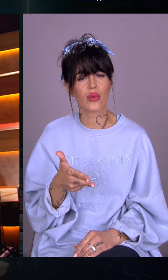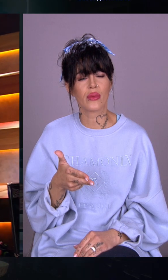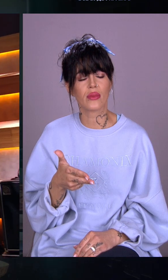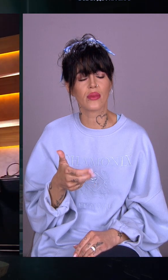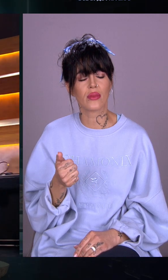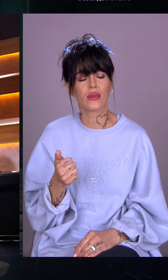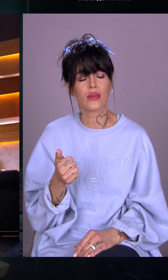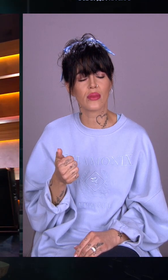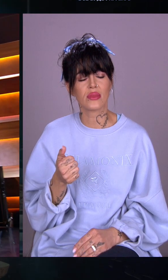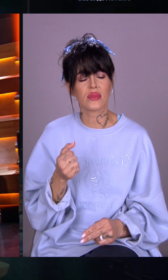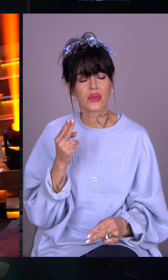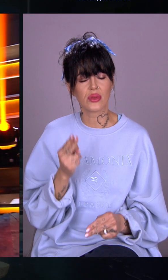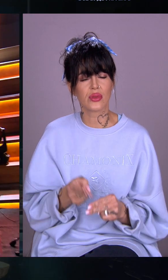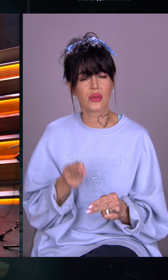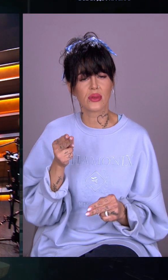чи стіною.